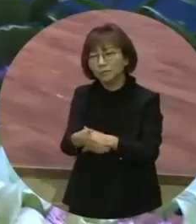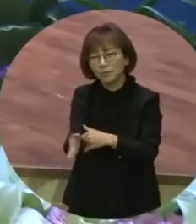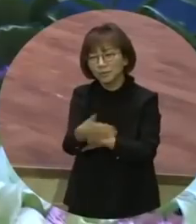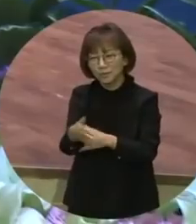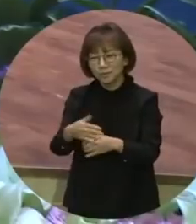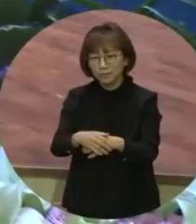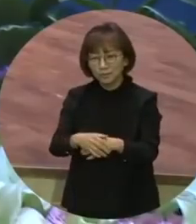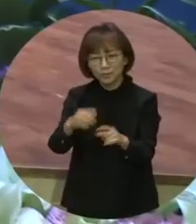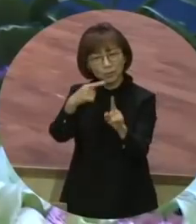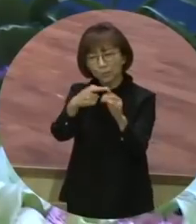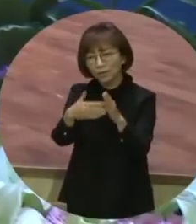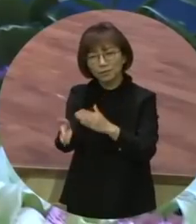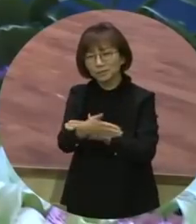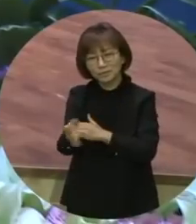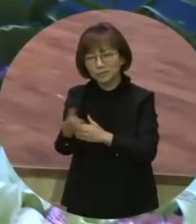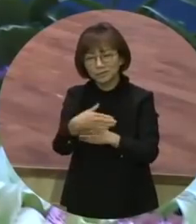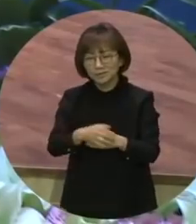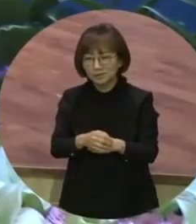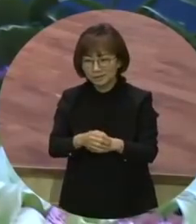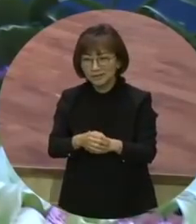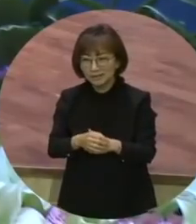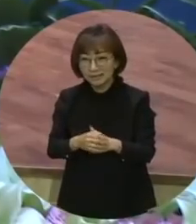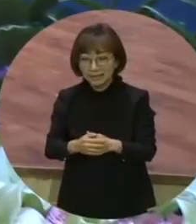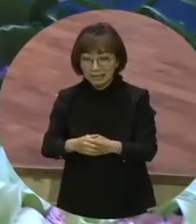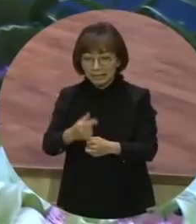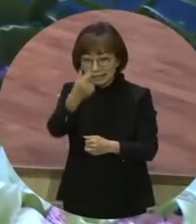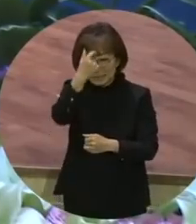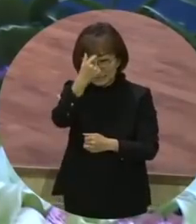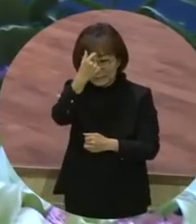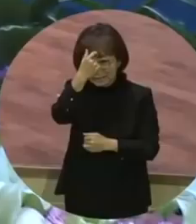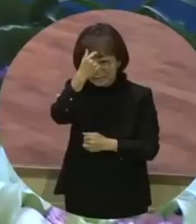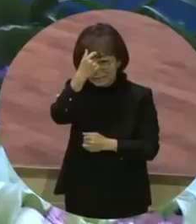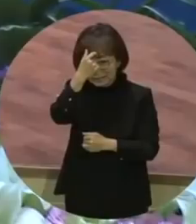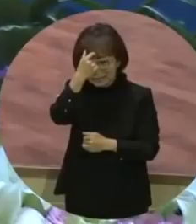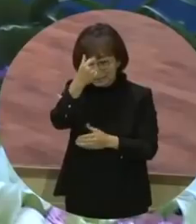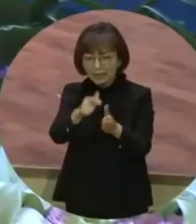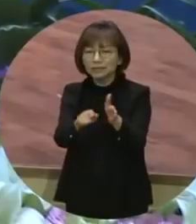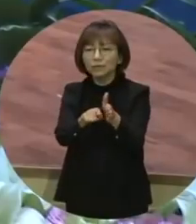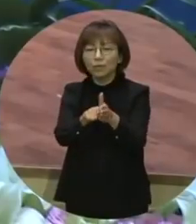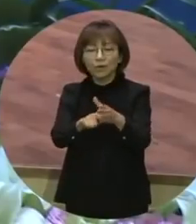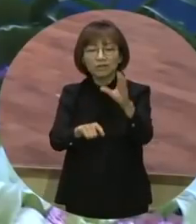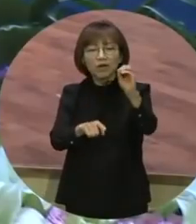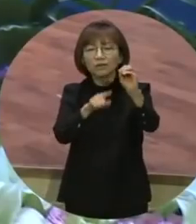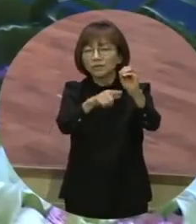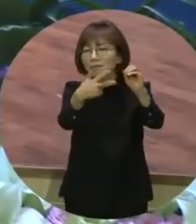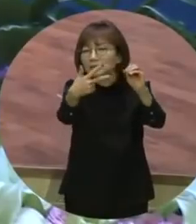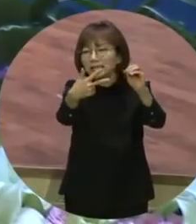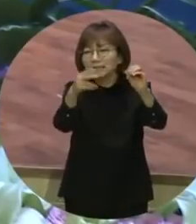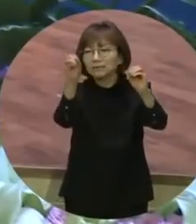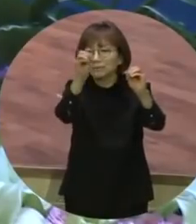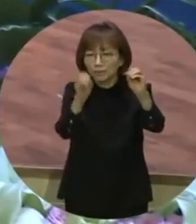교회가 하나도 없어요. 기독교가 0.7인데 그것도 다 불건져 신비주의예요.